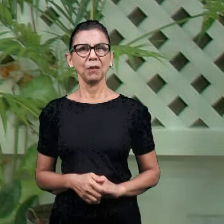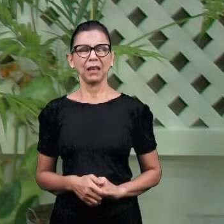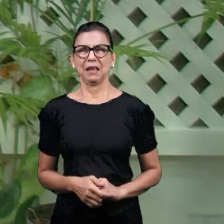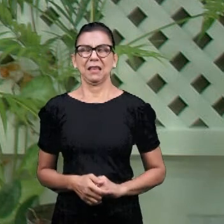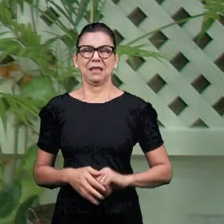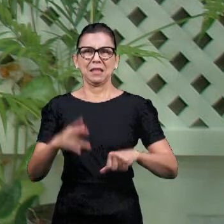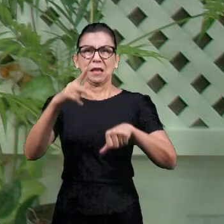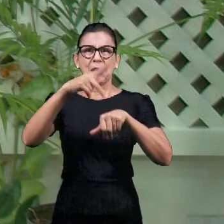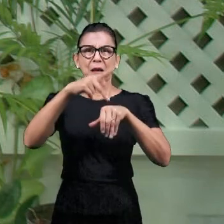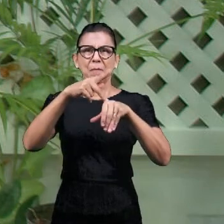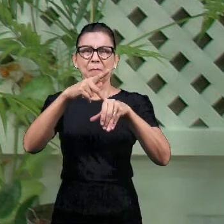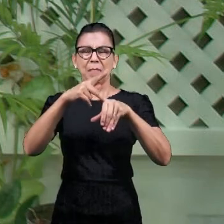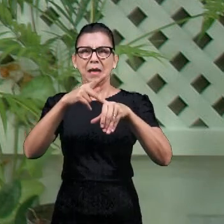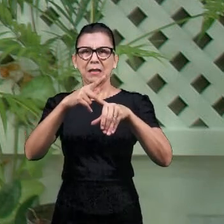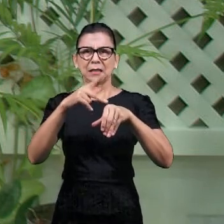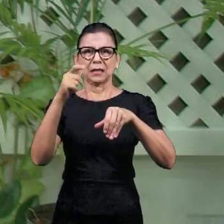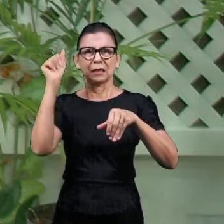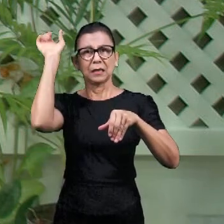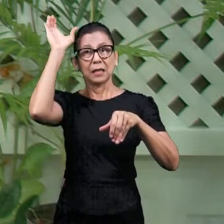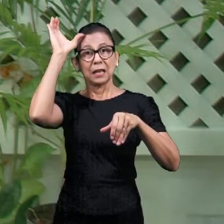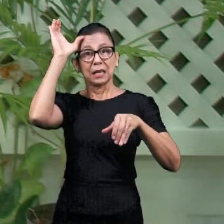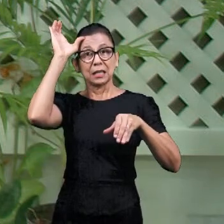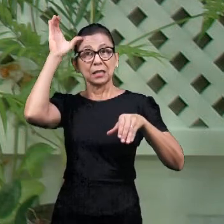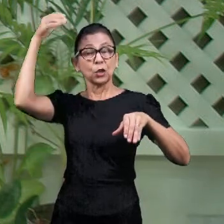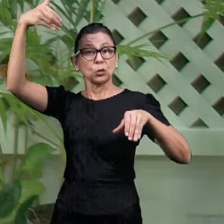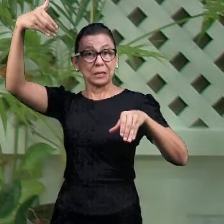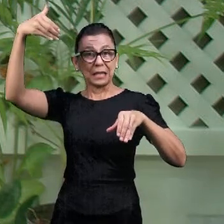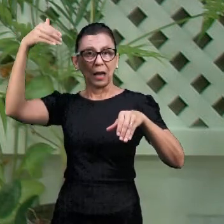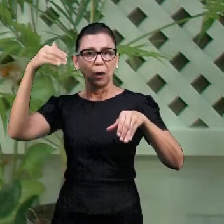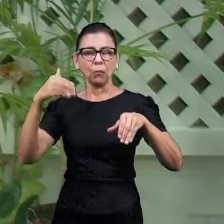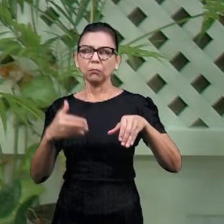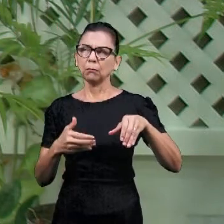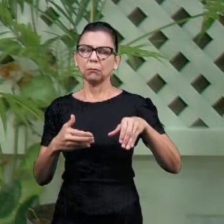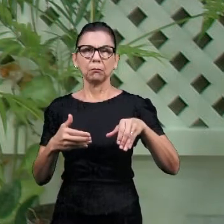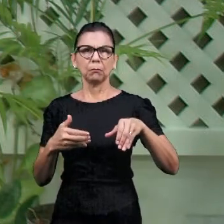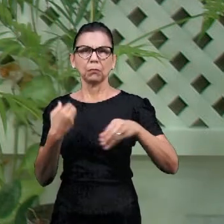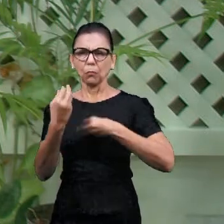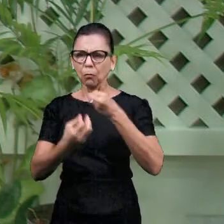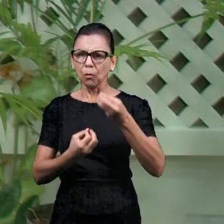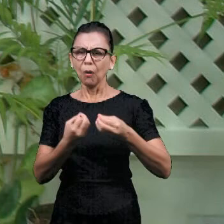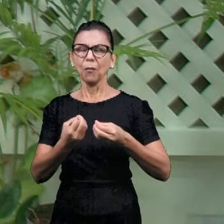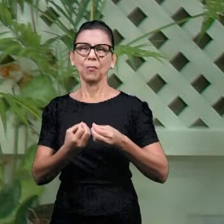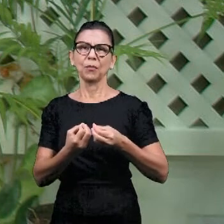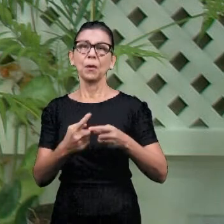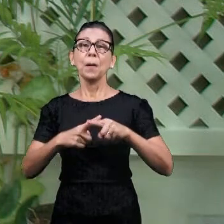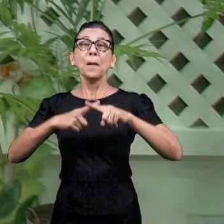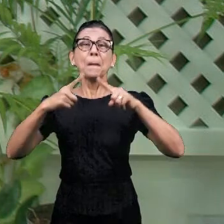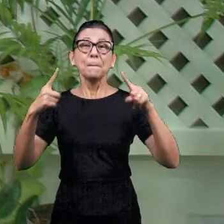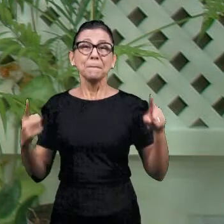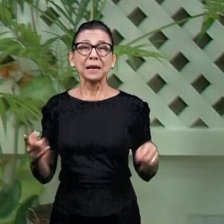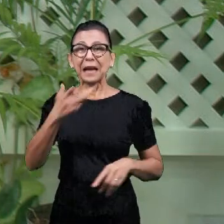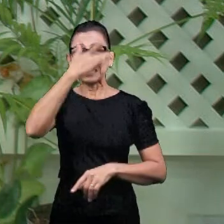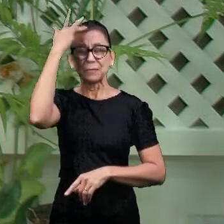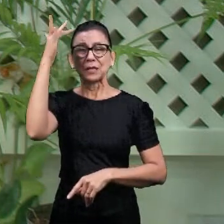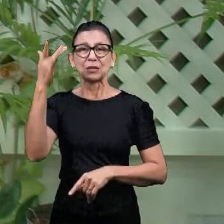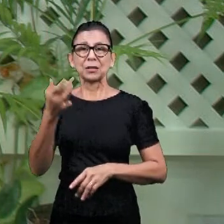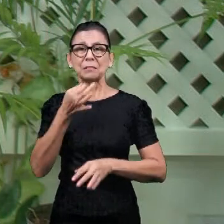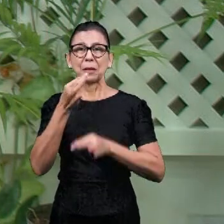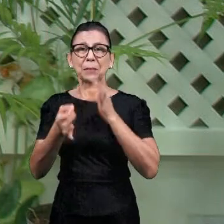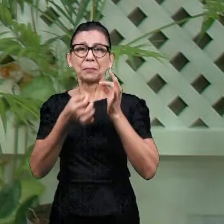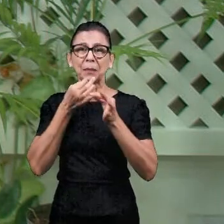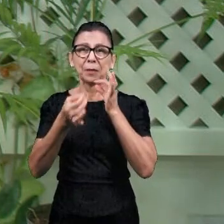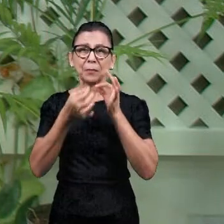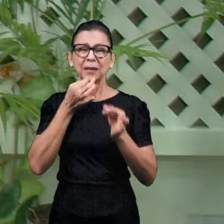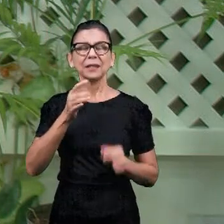qu'il a utilisée, les gens n'étaient pas préoccupés avec ça. Ils étaient préoccupés avec l'appel qu'il a fait. Ça,